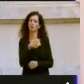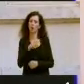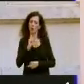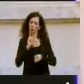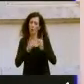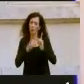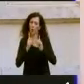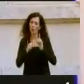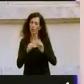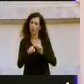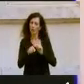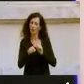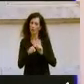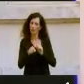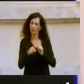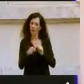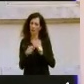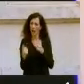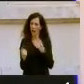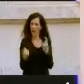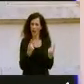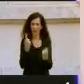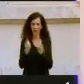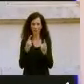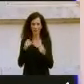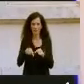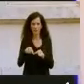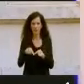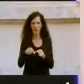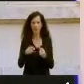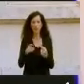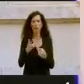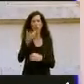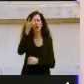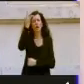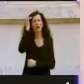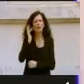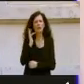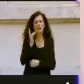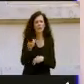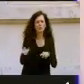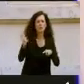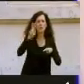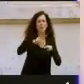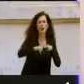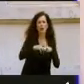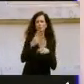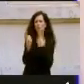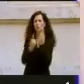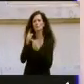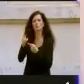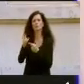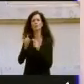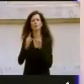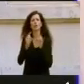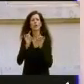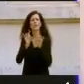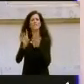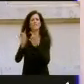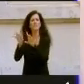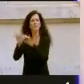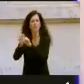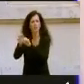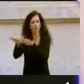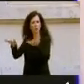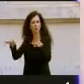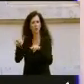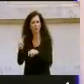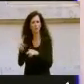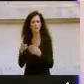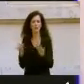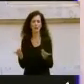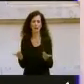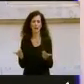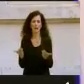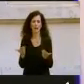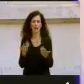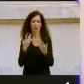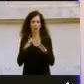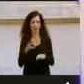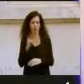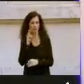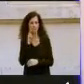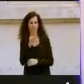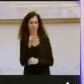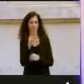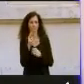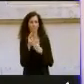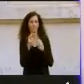ha fatto rischia di fare peggio del virus insomma diciamo che le premesse il clima per